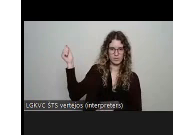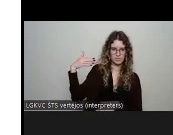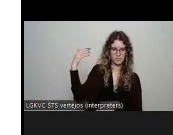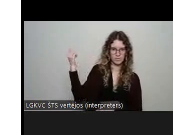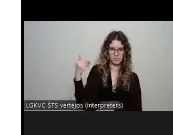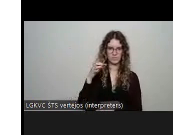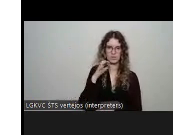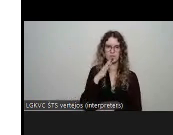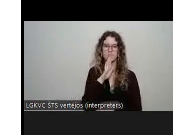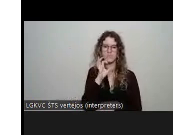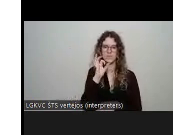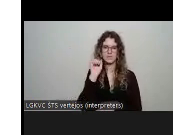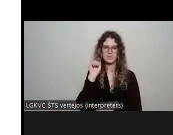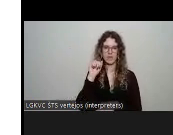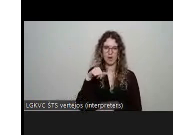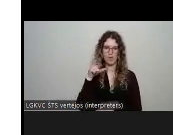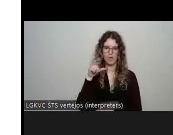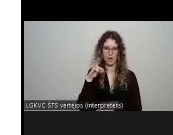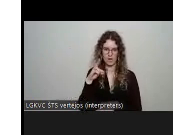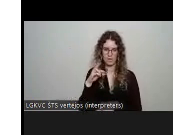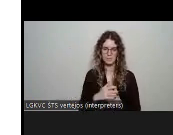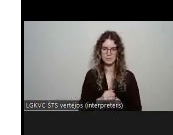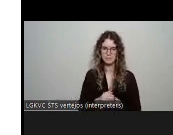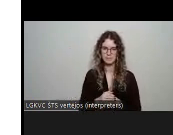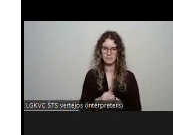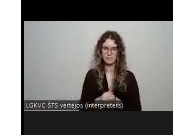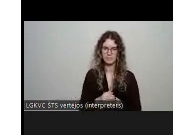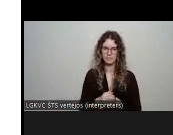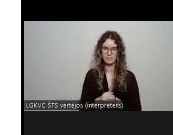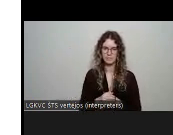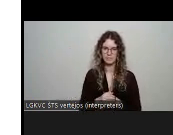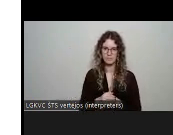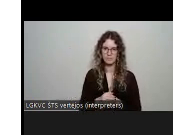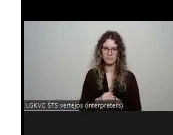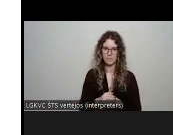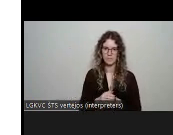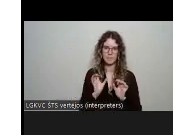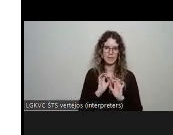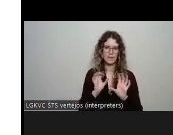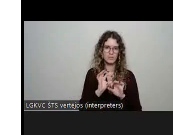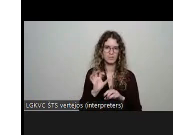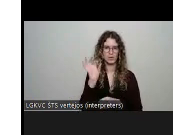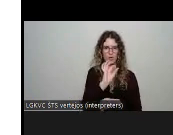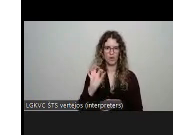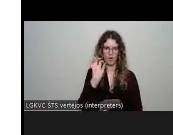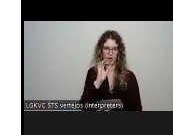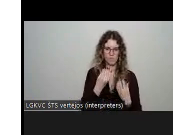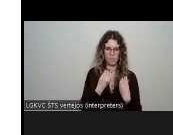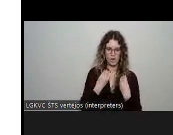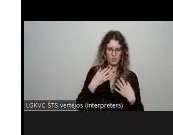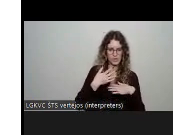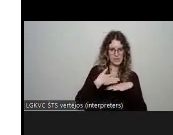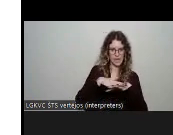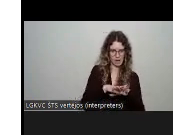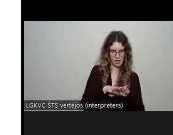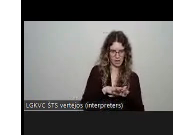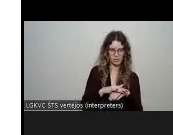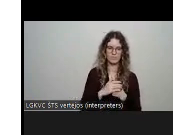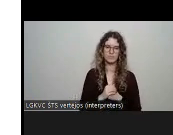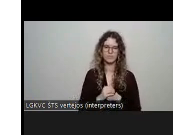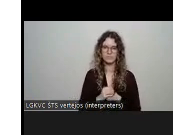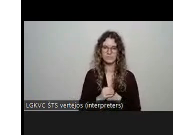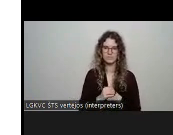Ir čia pakalbėsime apie tarpdalykinį integraciją ir jos aspektus jūsų programos reformai.